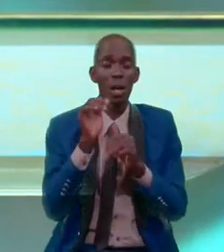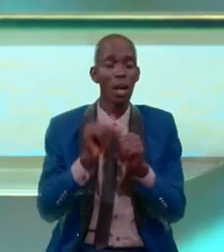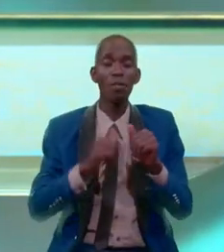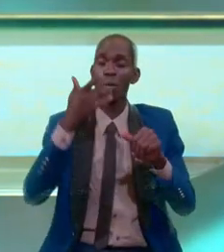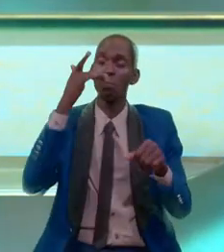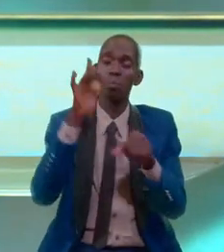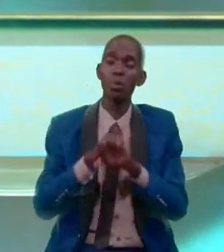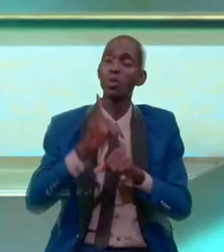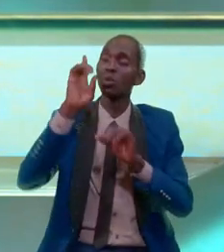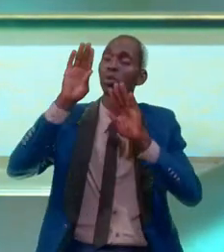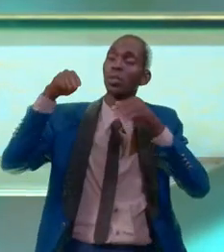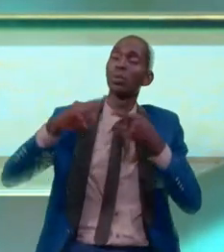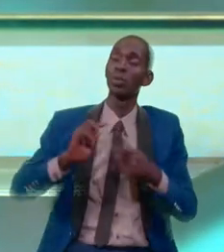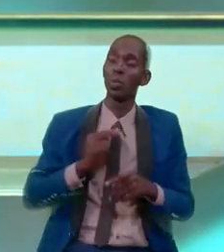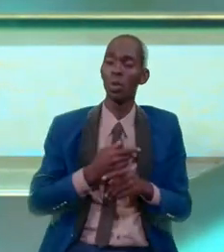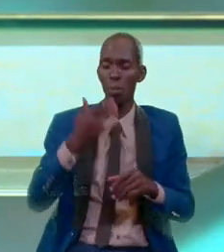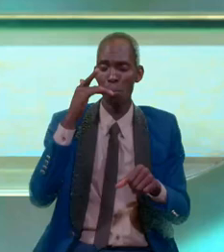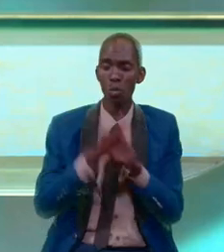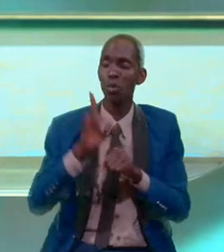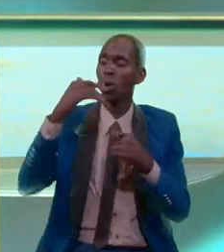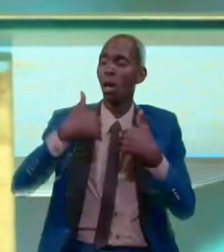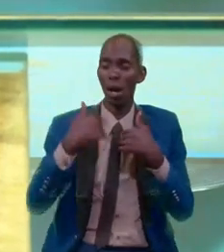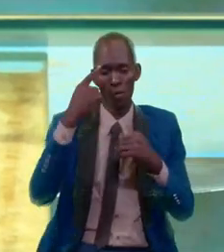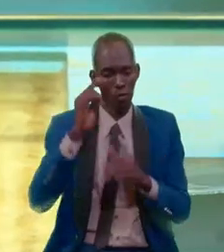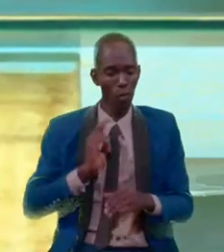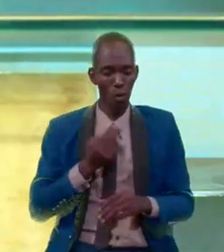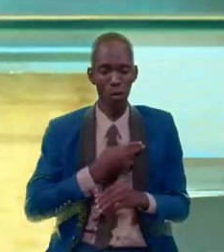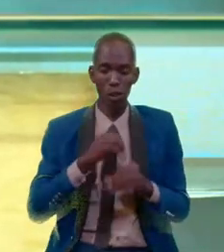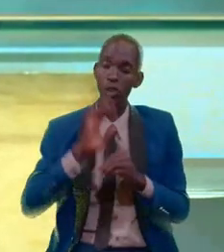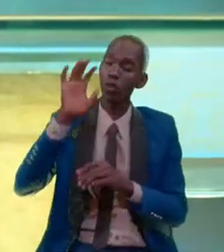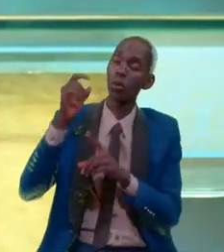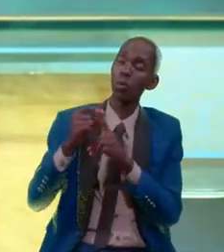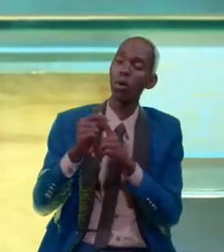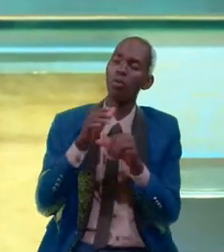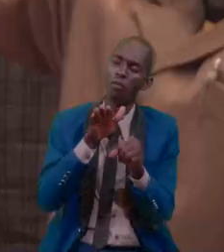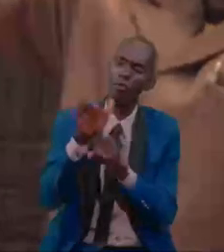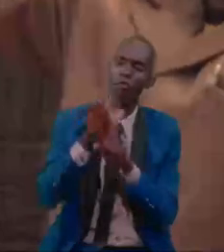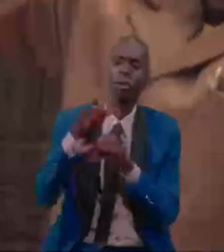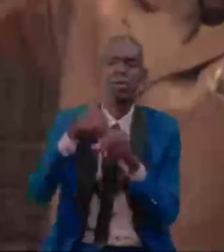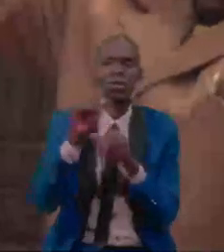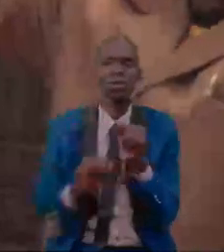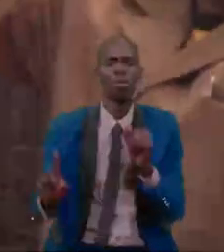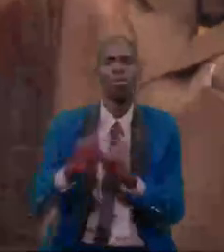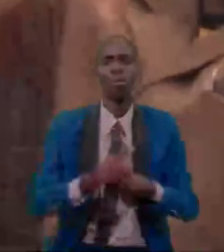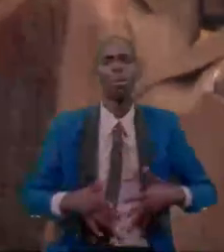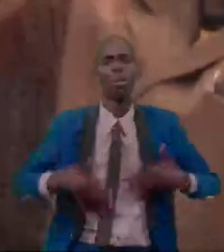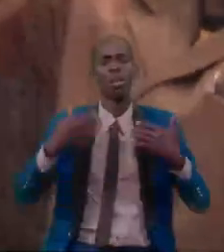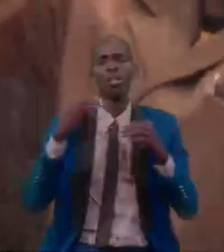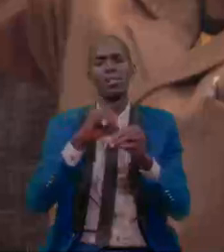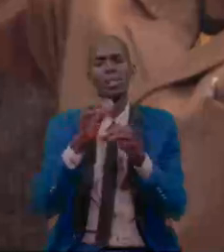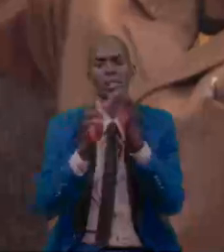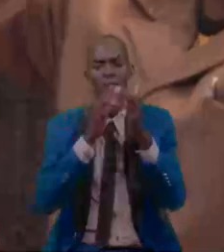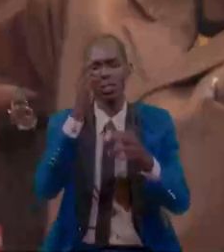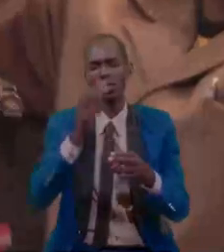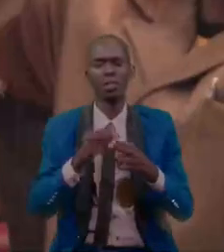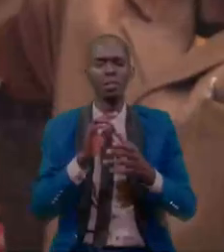toute promesse donnée ce soir, toute promesse que tu as pour nous dans la parole, à que cela s'accomplisse dans chaque vie au nom de Jésus.